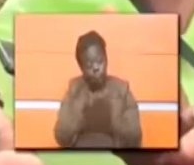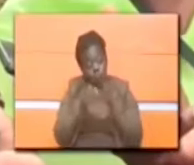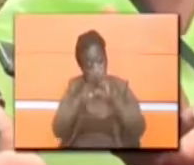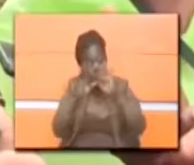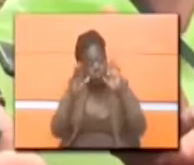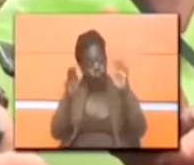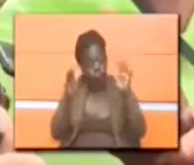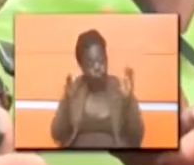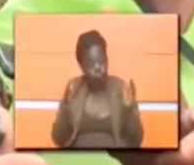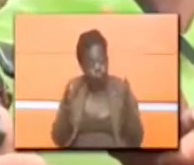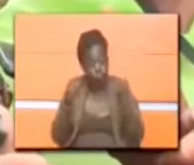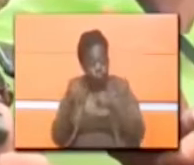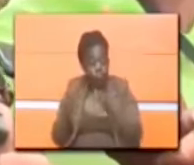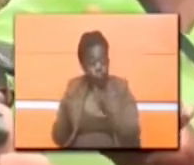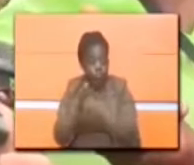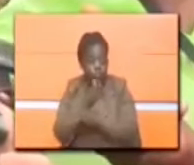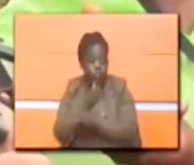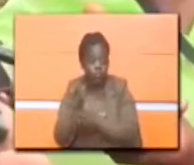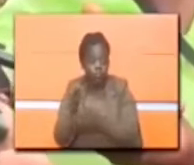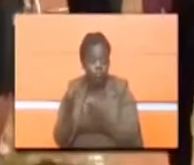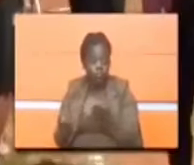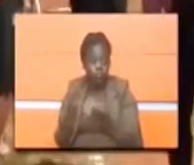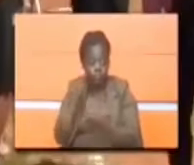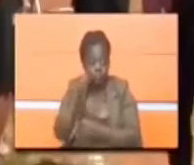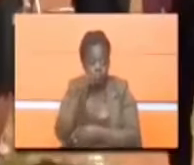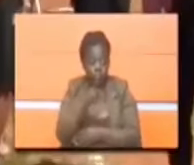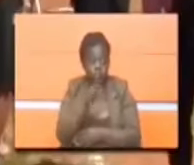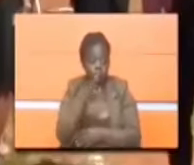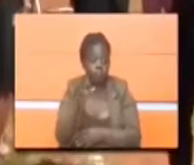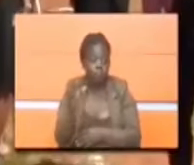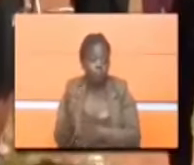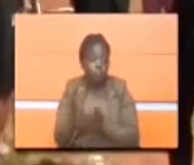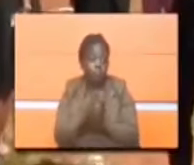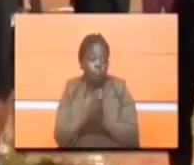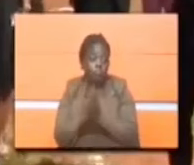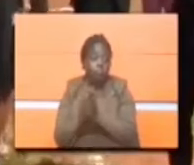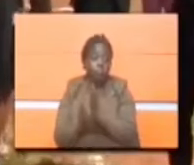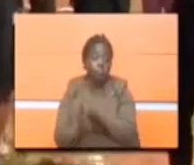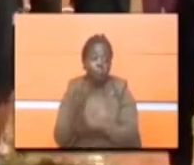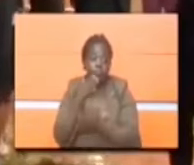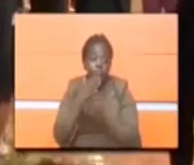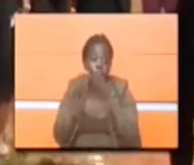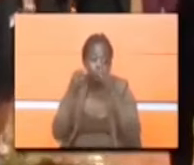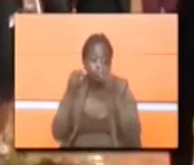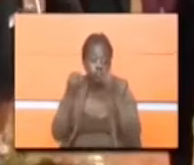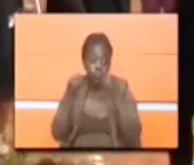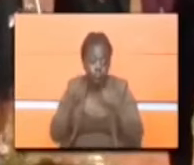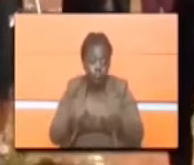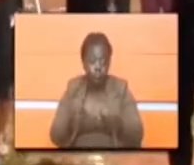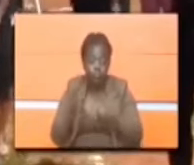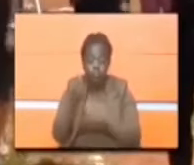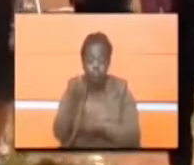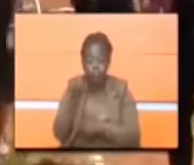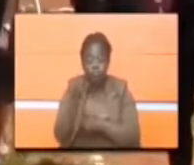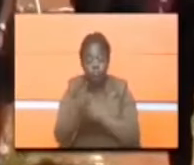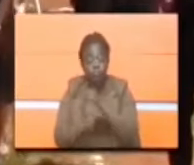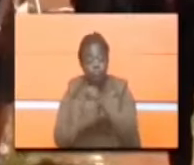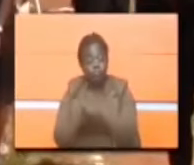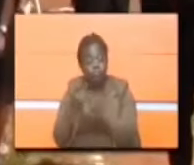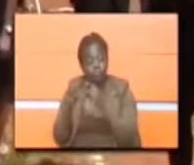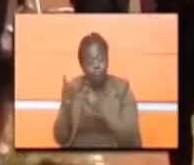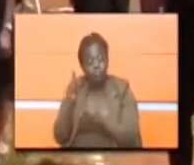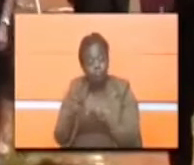ne basupervisa ngabo bakambaffe mulabi aba KCCA. Weeraga yeebazizza Katonda olw'ebirungi bye batuuseeko mu myaka 6 n'abantu